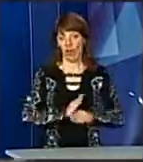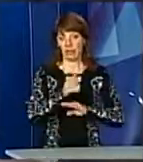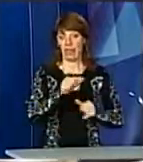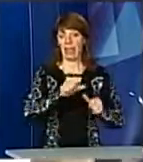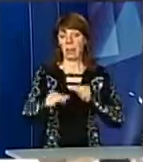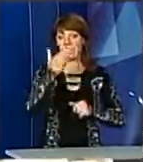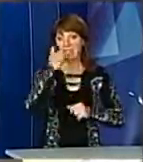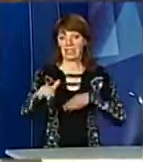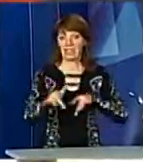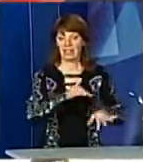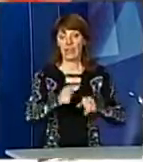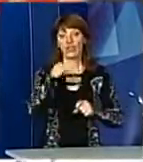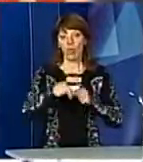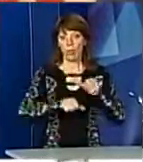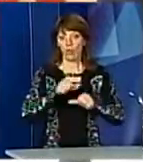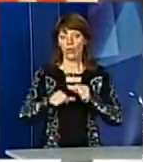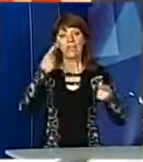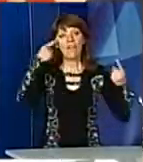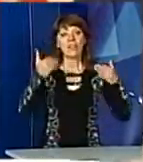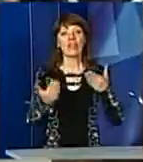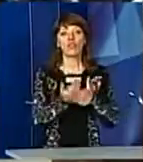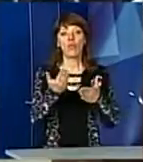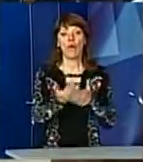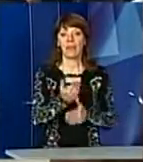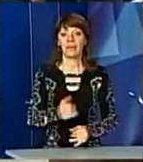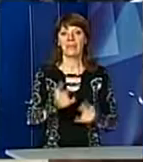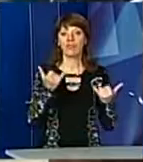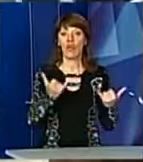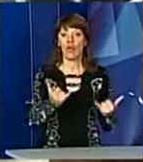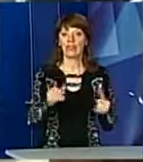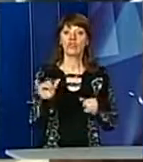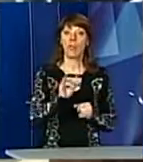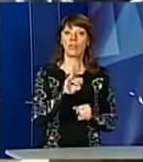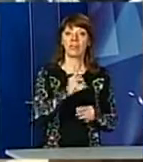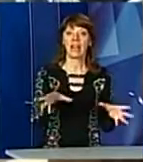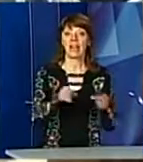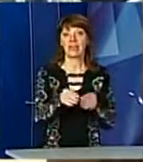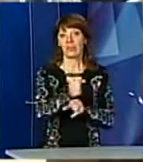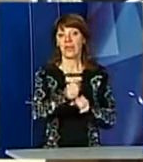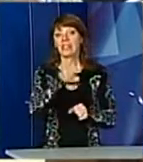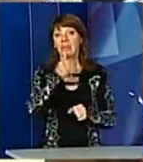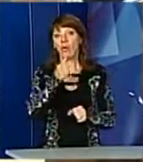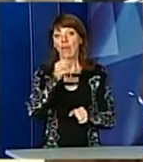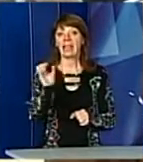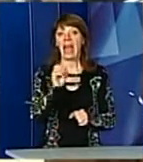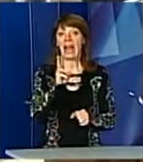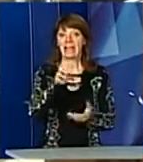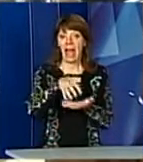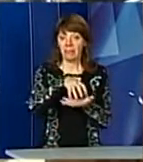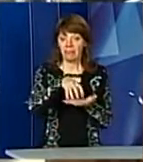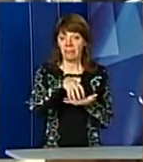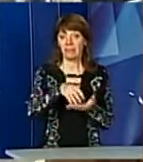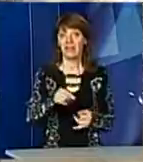Окрім традиційних заходів, в цьому році вигадали і новий. 2 дні в суботу, неділю ми разом з кавою смакуватиме еклери, будуть відбуватися